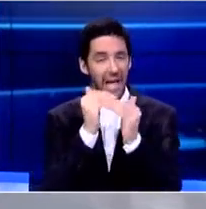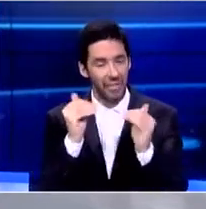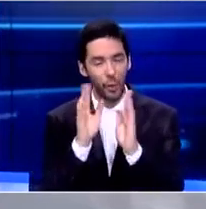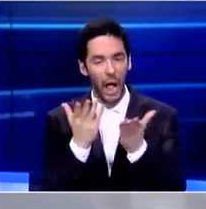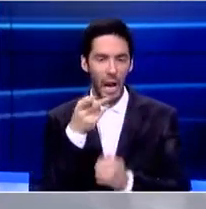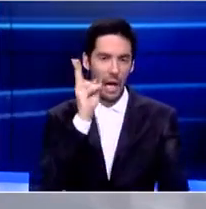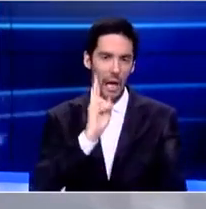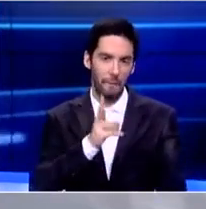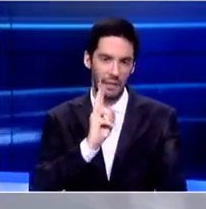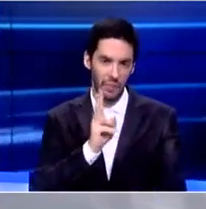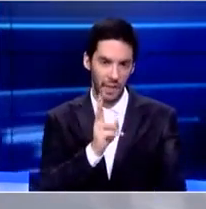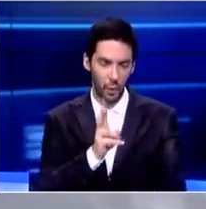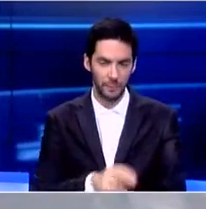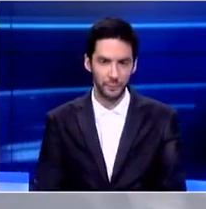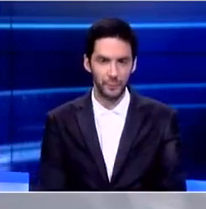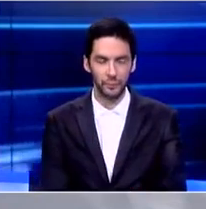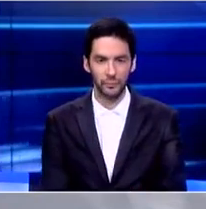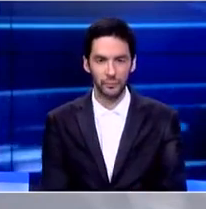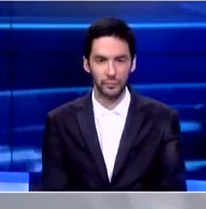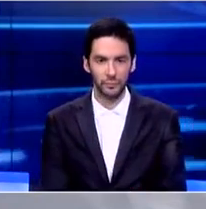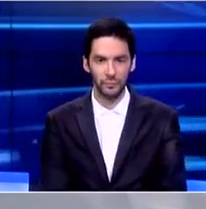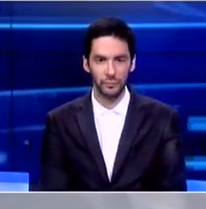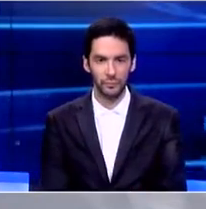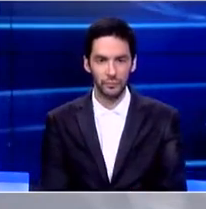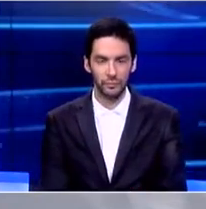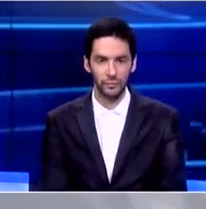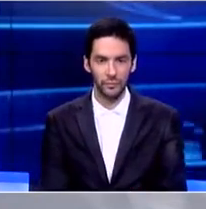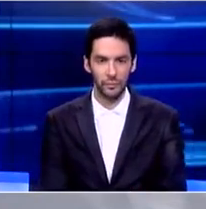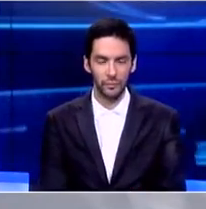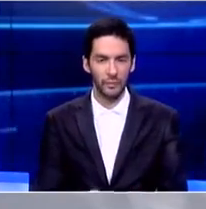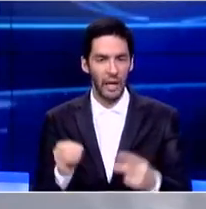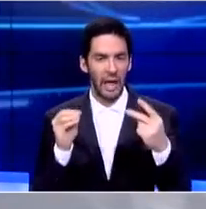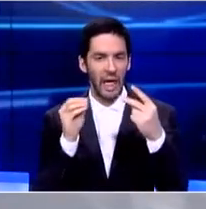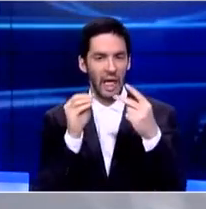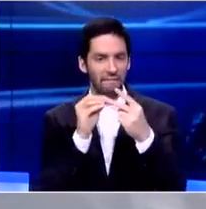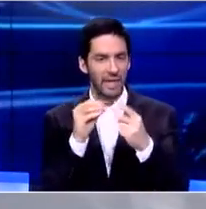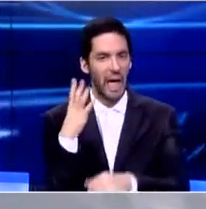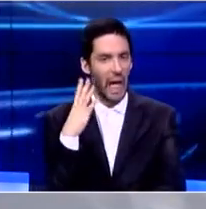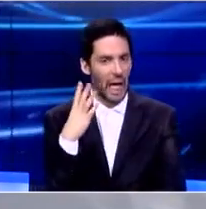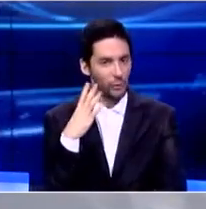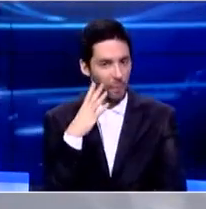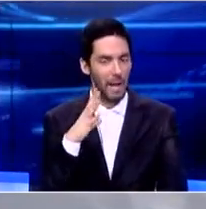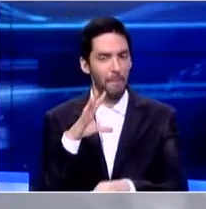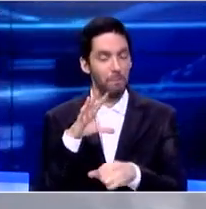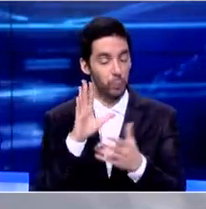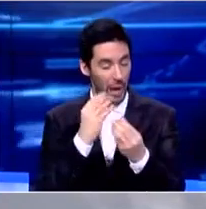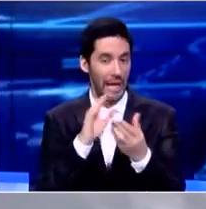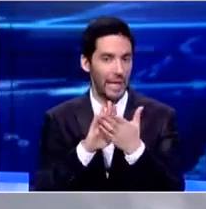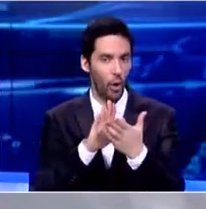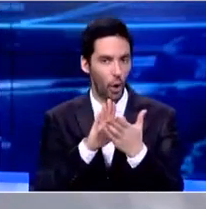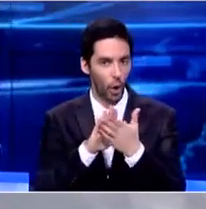κρίσιμη. Στα υπόλοιπα νοσηλευτήρια νοσηλεύονται σε θάλαμο 7 συνολικά επιβεβαιωμένα κρούσματα του